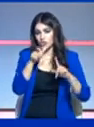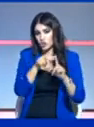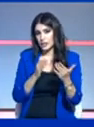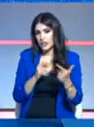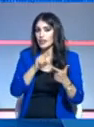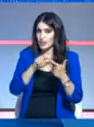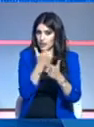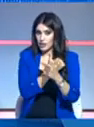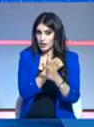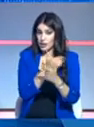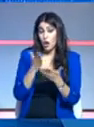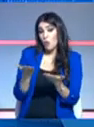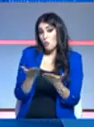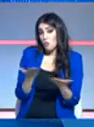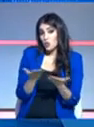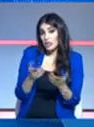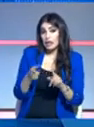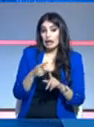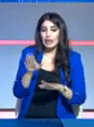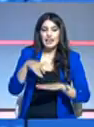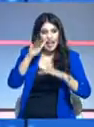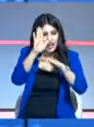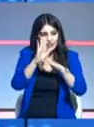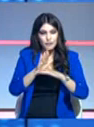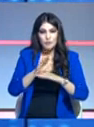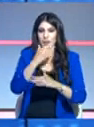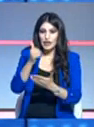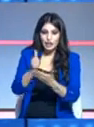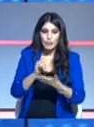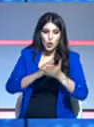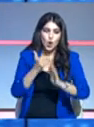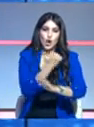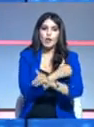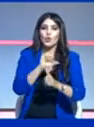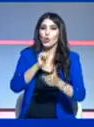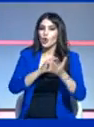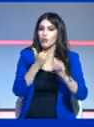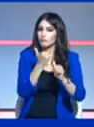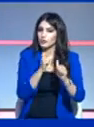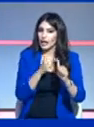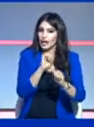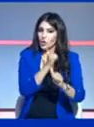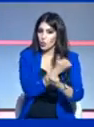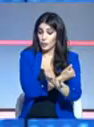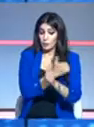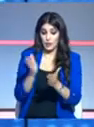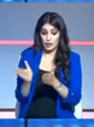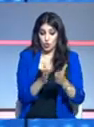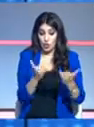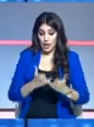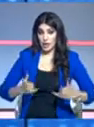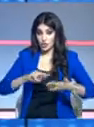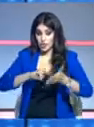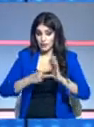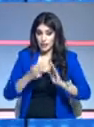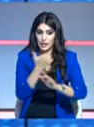ما بين حتى ربما نضمن اكثر عدد من المطعمين بالتلقيح؟ هذه اللجنه الفنيه للتلقيح